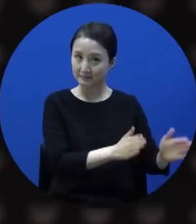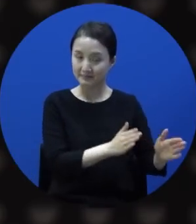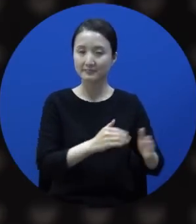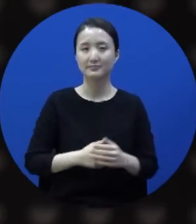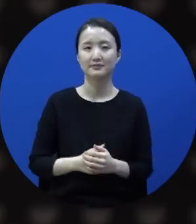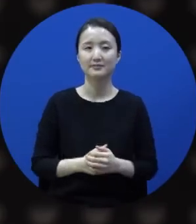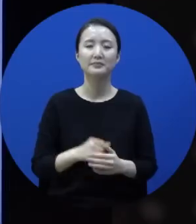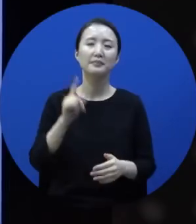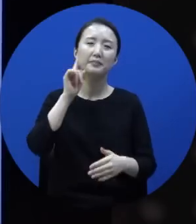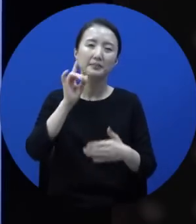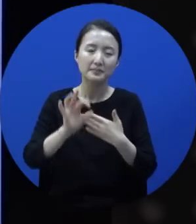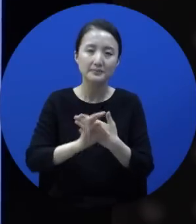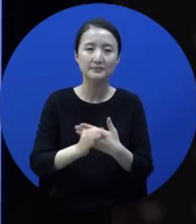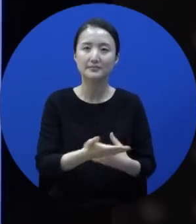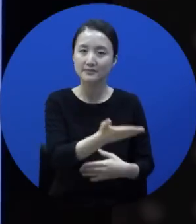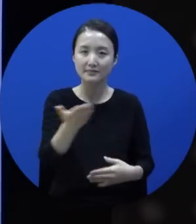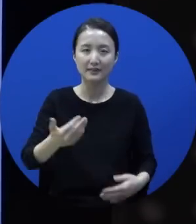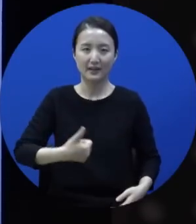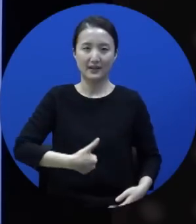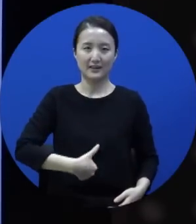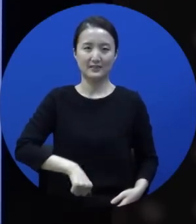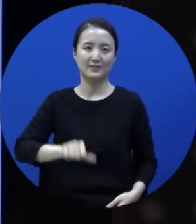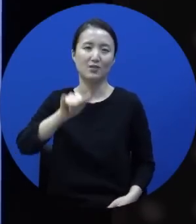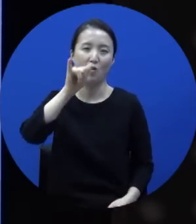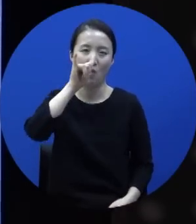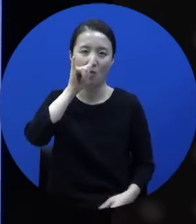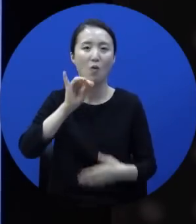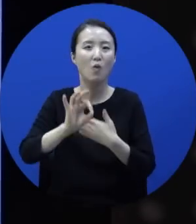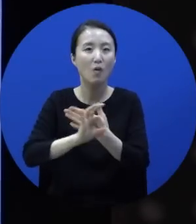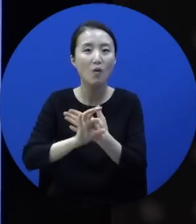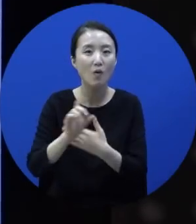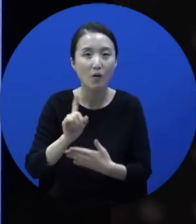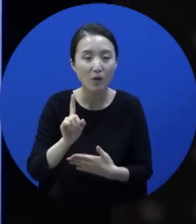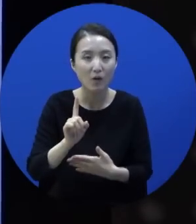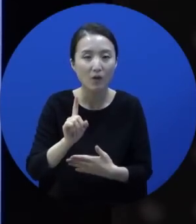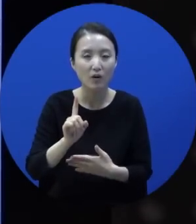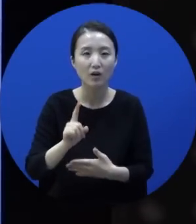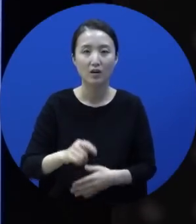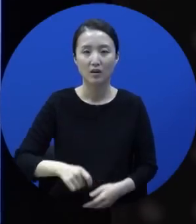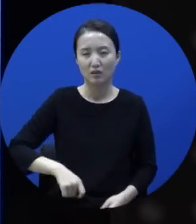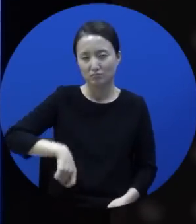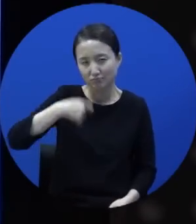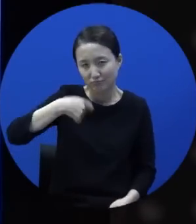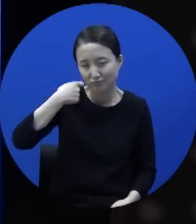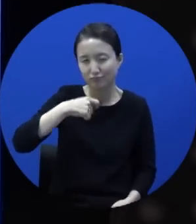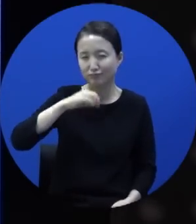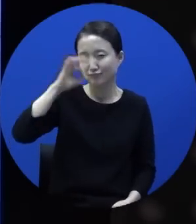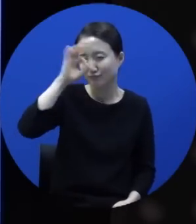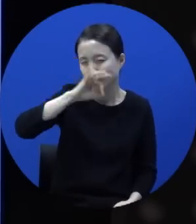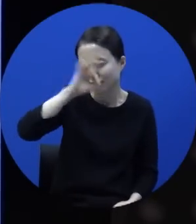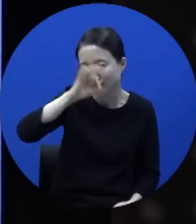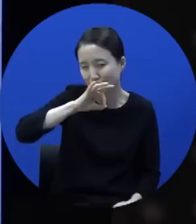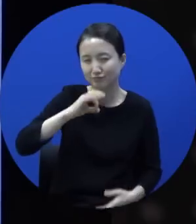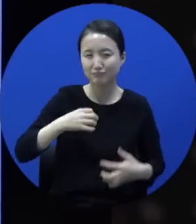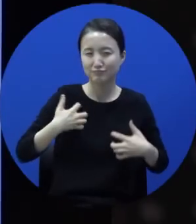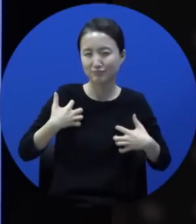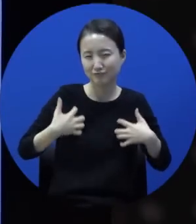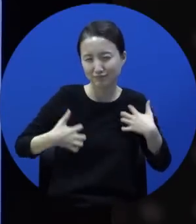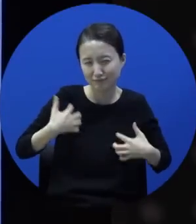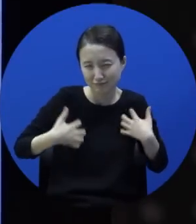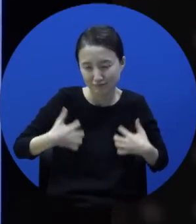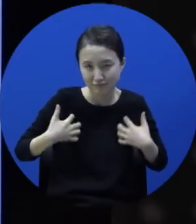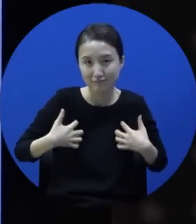친구는 먹는 걸 그렇게 좋아해요. 네. 너무 잘 먹고 대단히 많이 잘 먹고 또 그렇게 잘